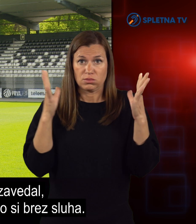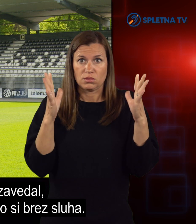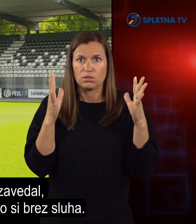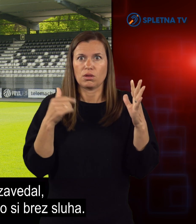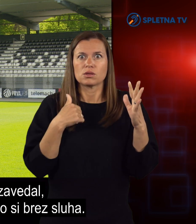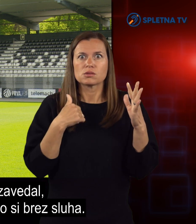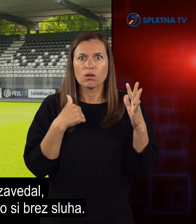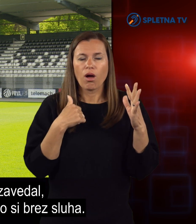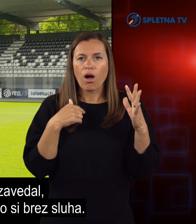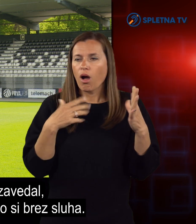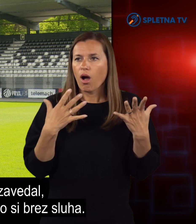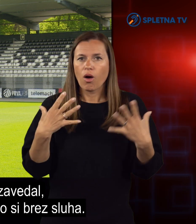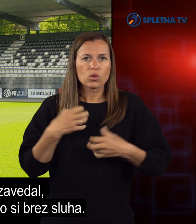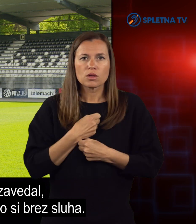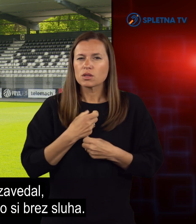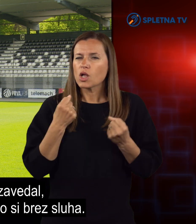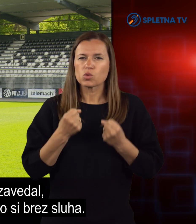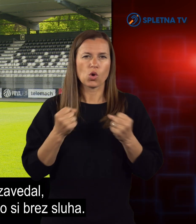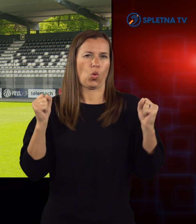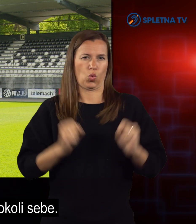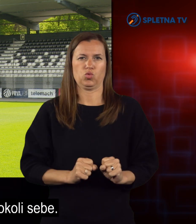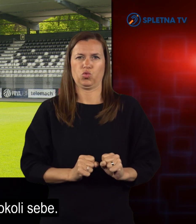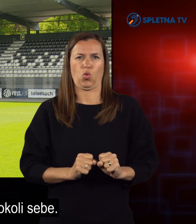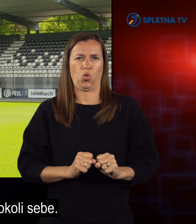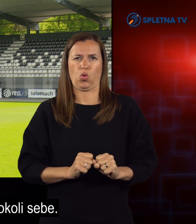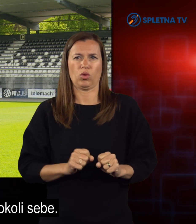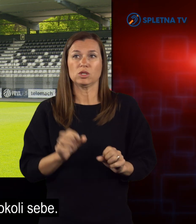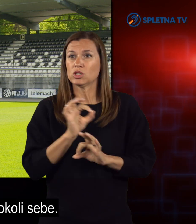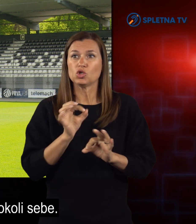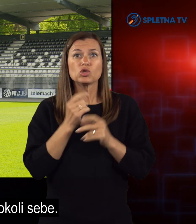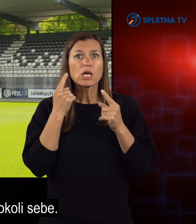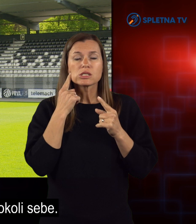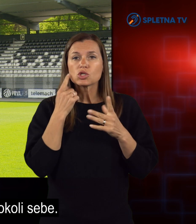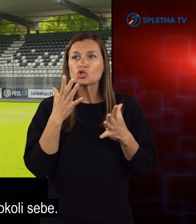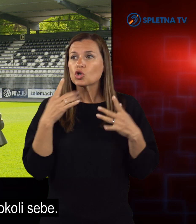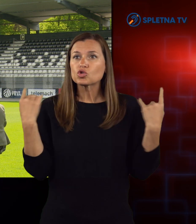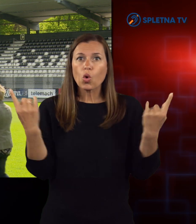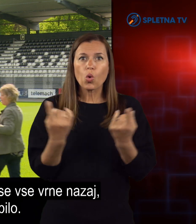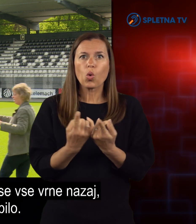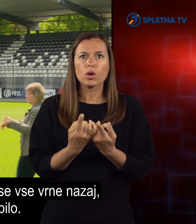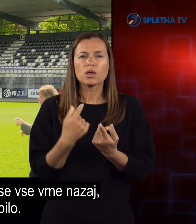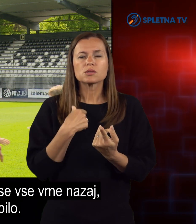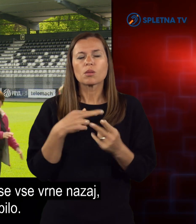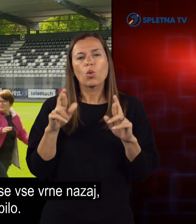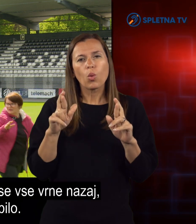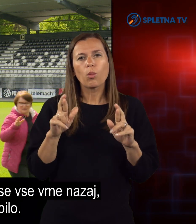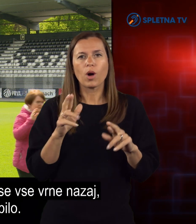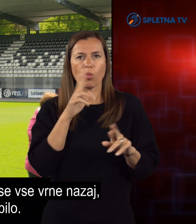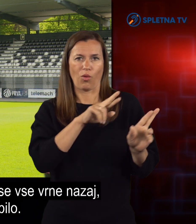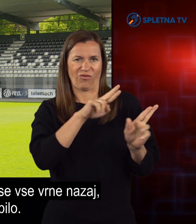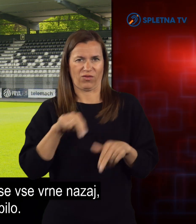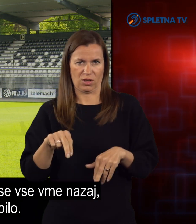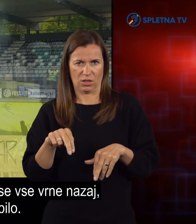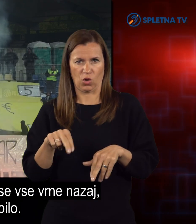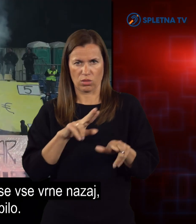je to tako hudo, ko si brez sluha, ne čuješ nič okoli sebe. In upal sem sam, da se